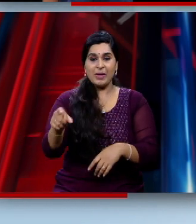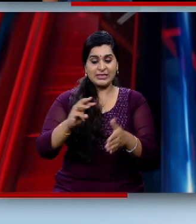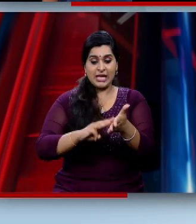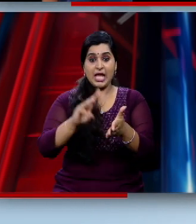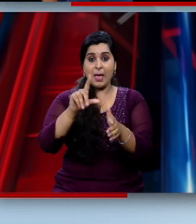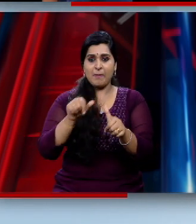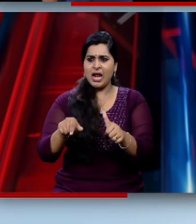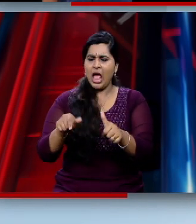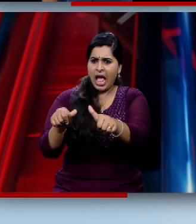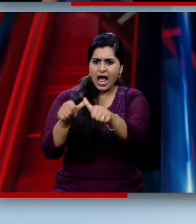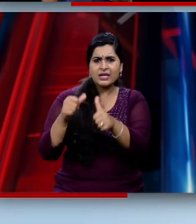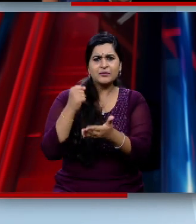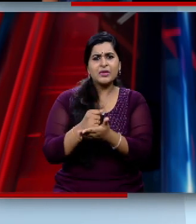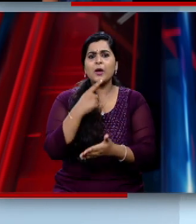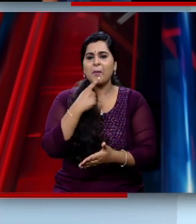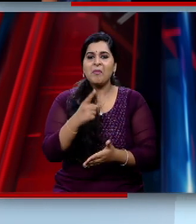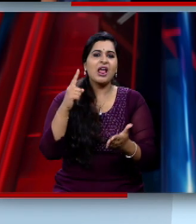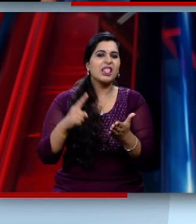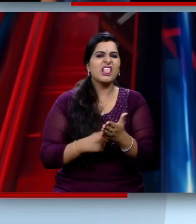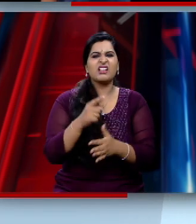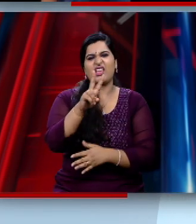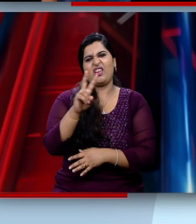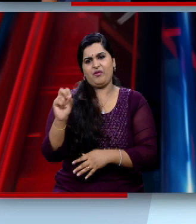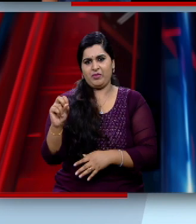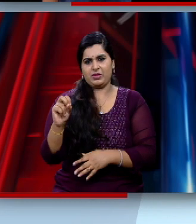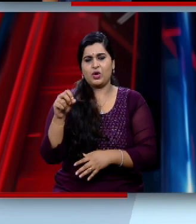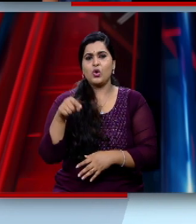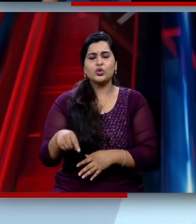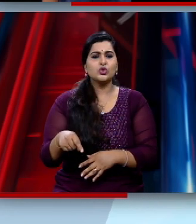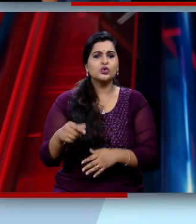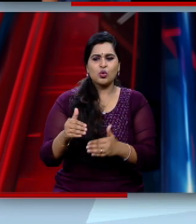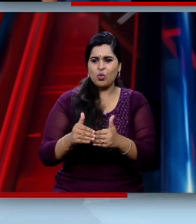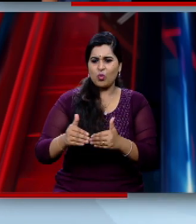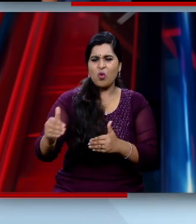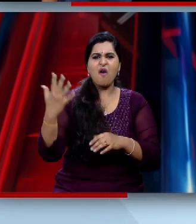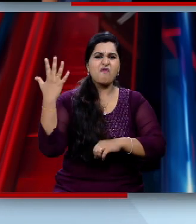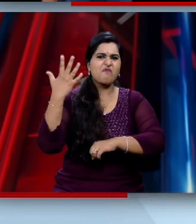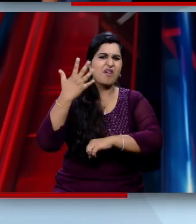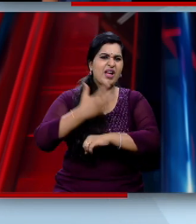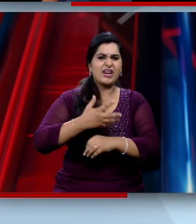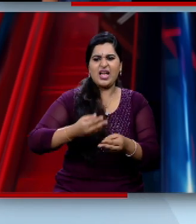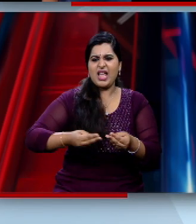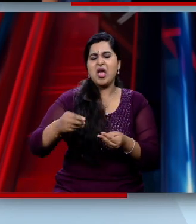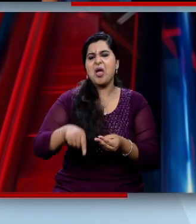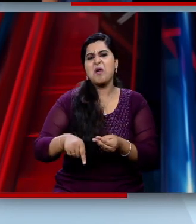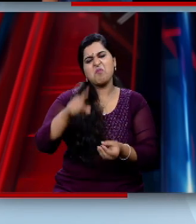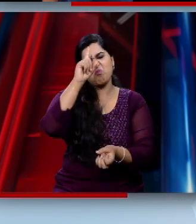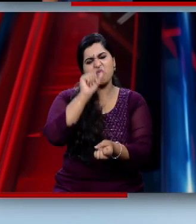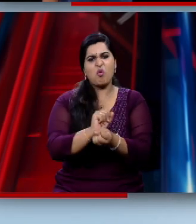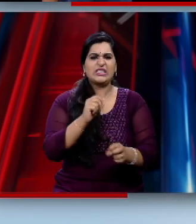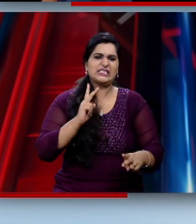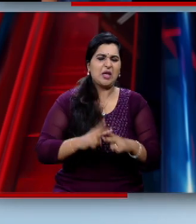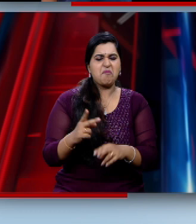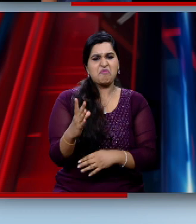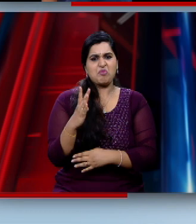20-ന്. അന്ന് മറുപടി നൽകിയിട്ടില്ലെങ്കിലും നടപടി എന്നാണ് പറയുന്നത്. അതുകൊണ്ട് തന്നെ 20 വരെയായി ഇനിയൊരു പോലീസും കാത്തിരിക്കാനുള്ള സാധ്യതയാണുള്ളത്. അതിനു മുമ്പ് അറസ്റ്റ്